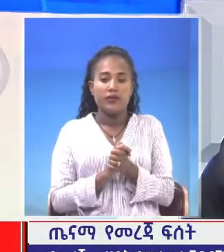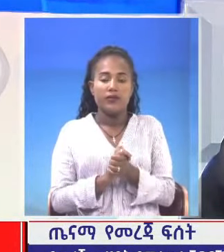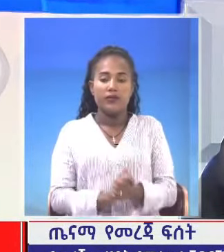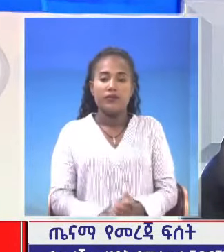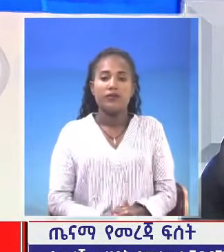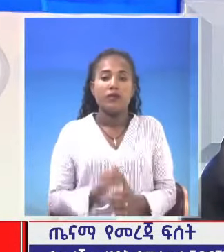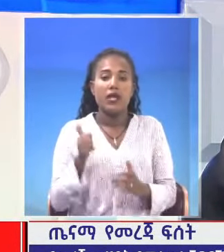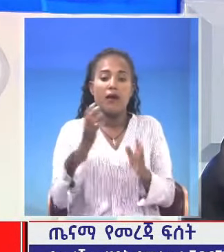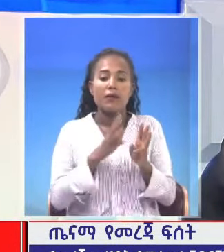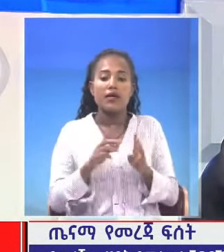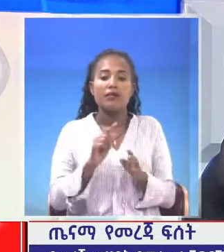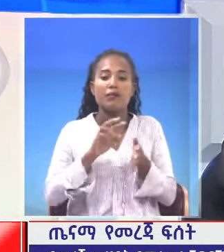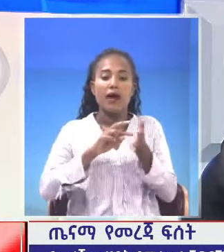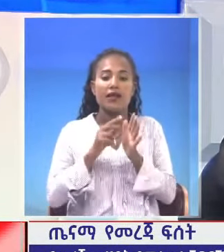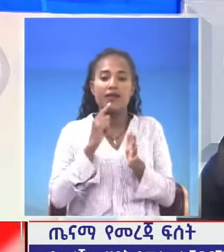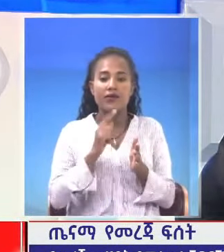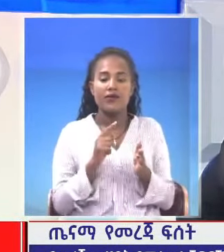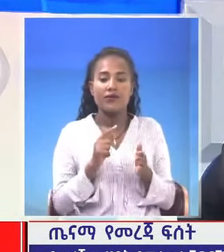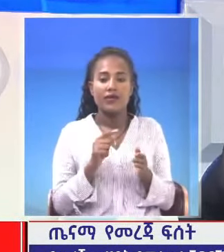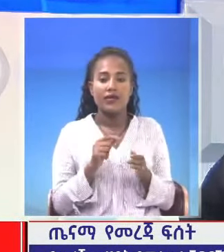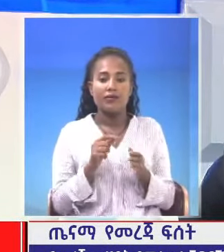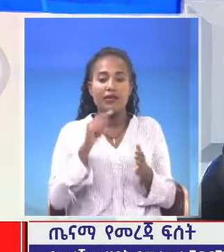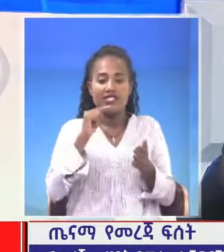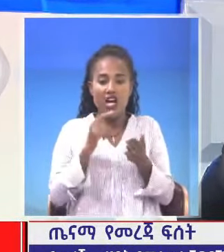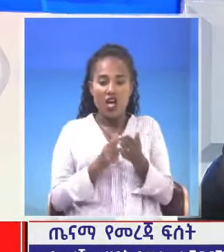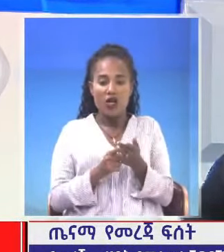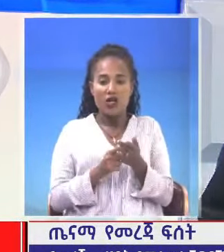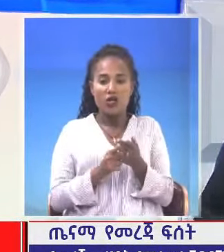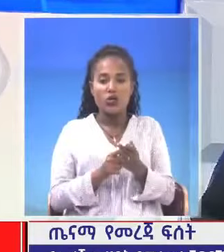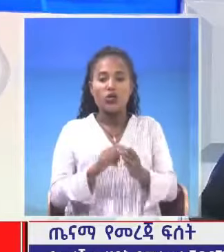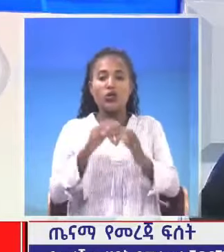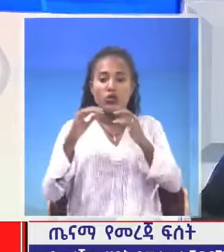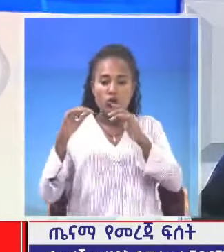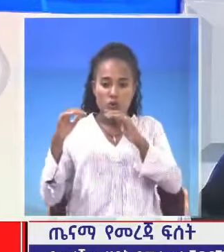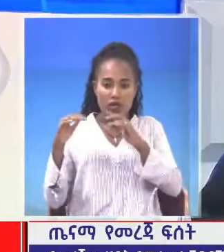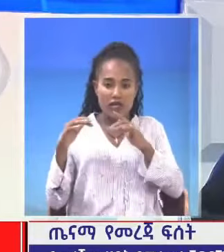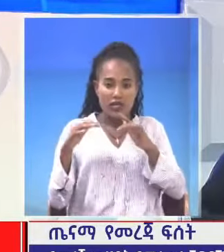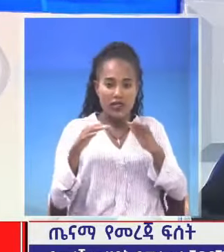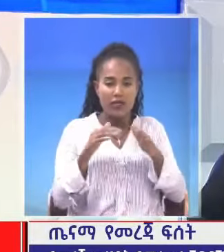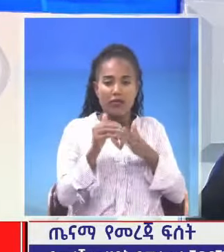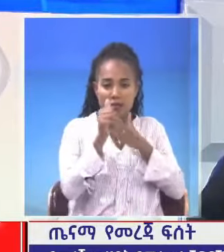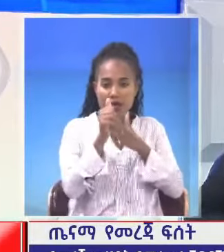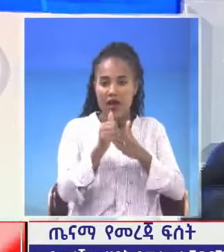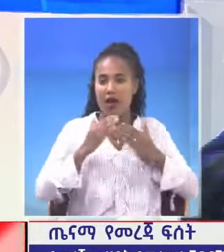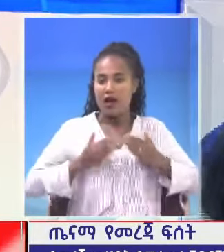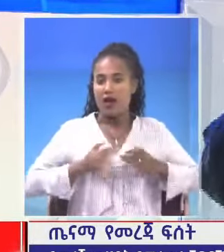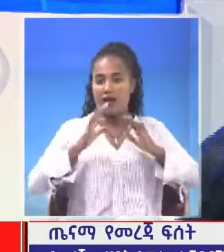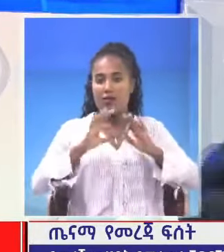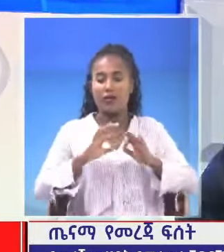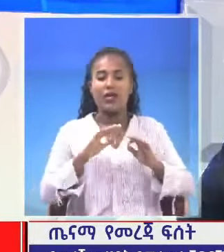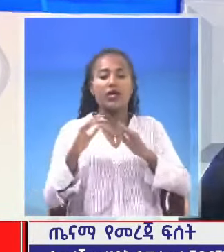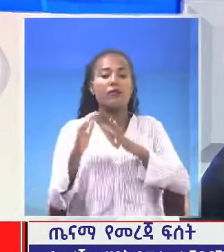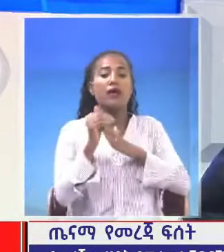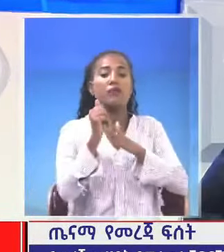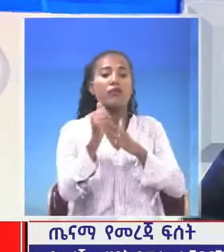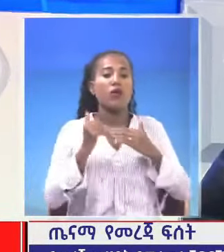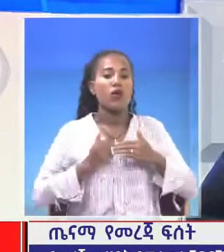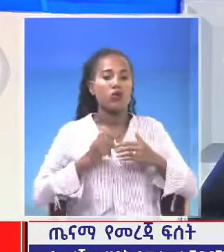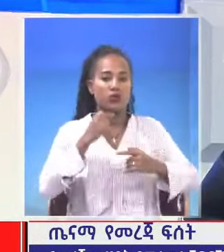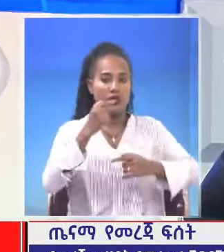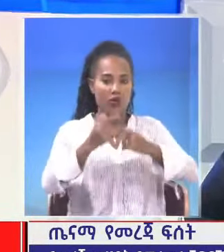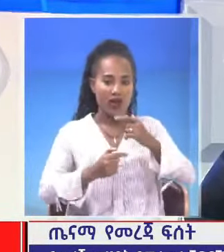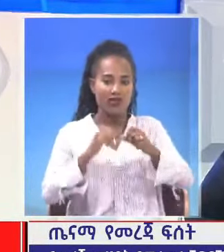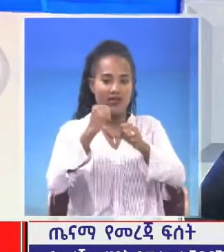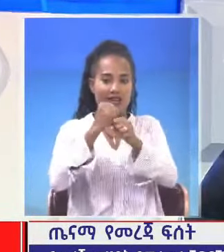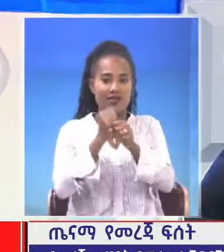በሌላ መንገድ ማለት ነው የመረጃ ጦርነቱን የሚመራ አካል የለም። የግንባሩን የሚመሩት አሉ፣ ሄደዋል፣ ስራቸው